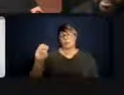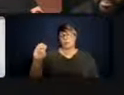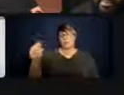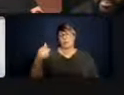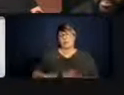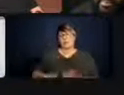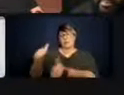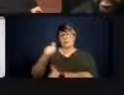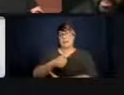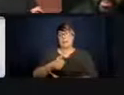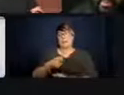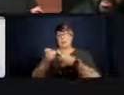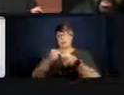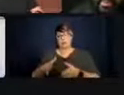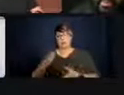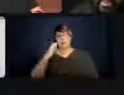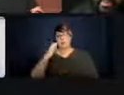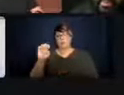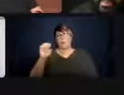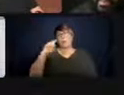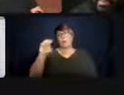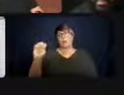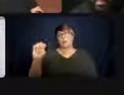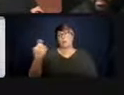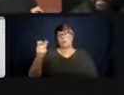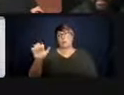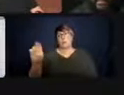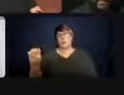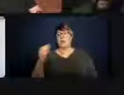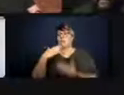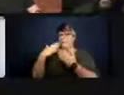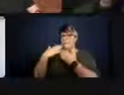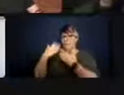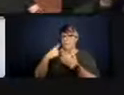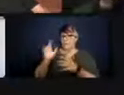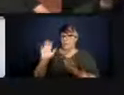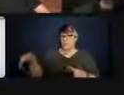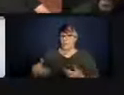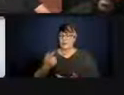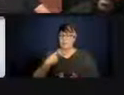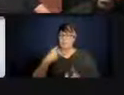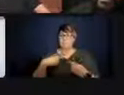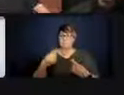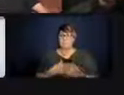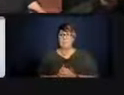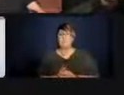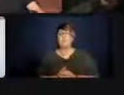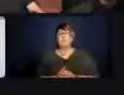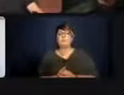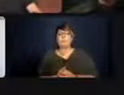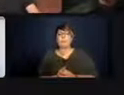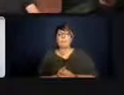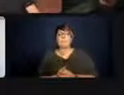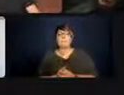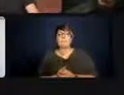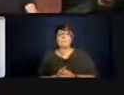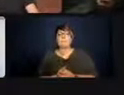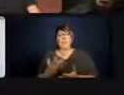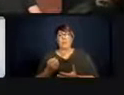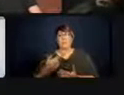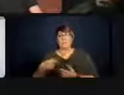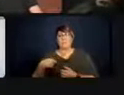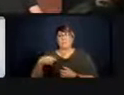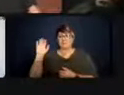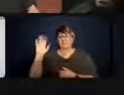غرينوالد السيدة غرينوالد عفوا. شكرا جزيلا. شكرا للسيدة بورتر رئيسة